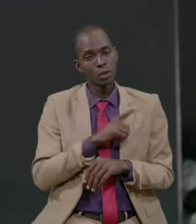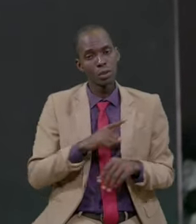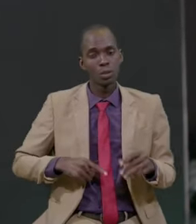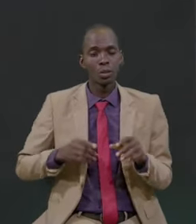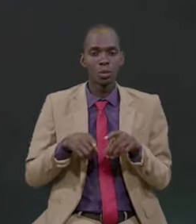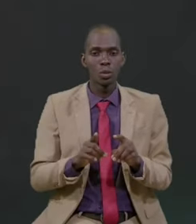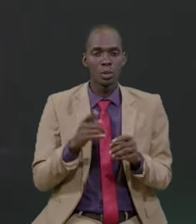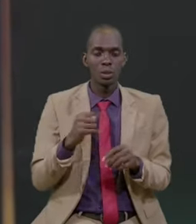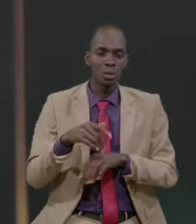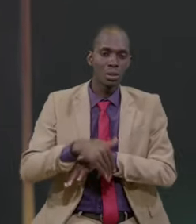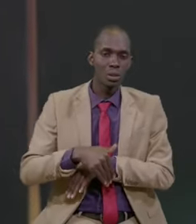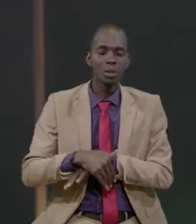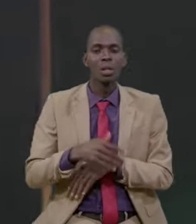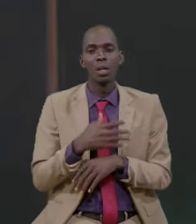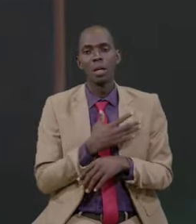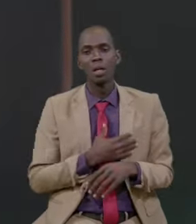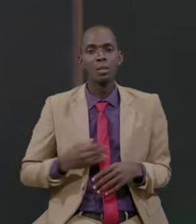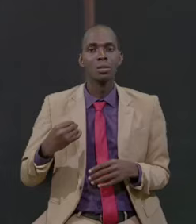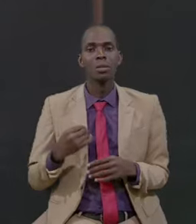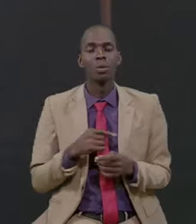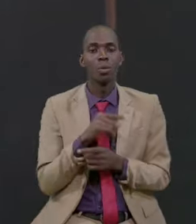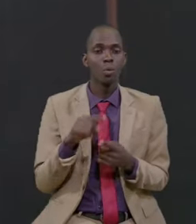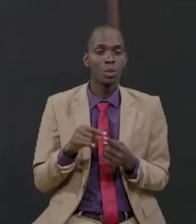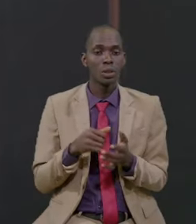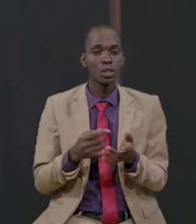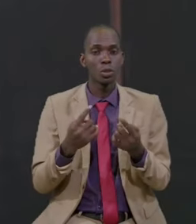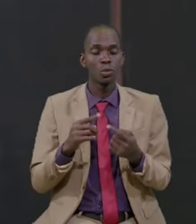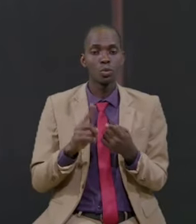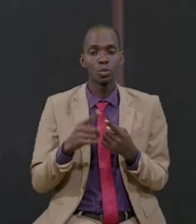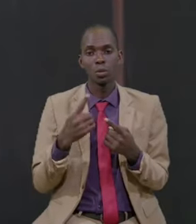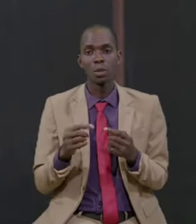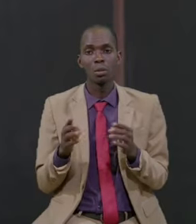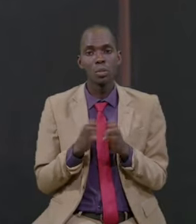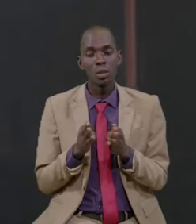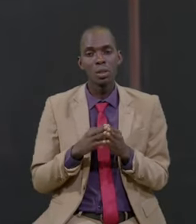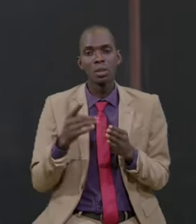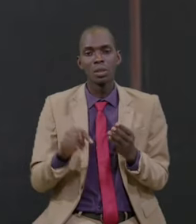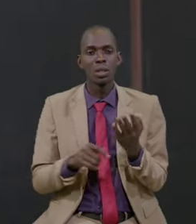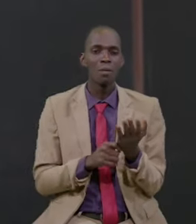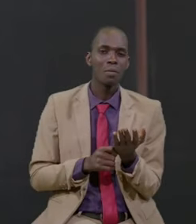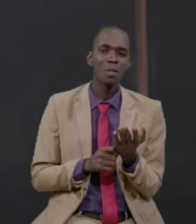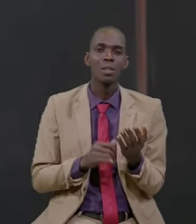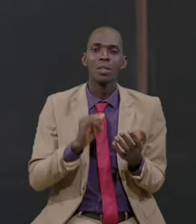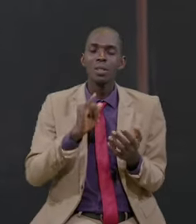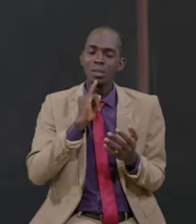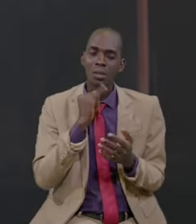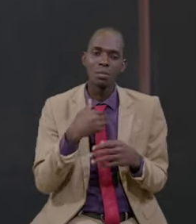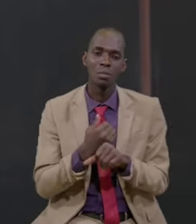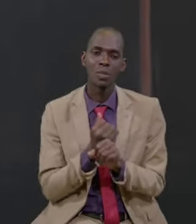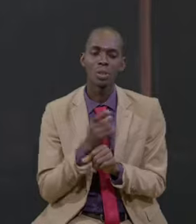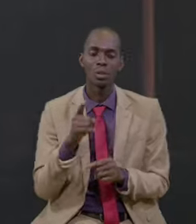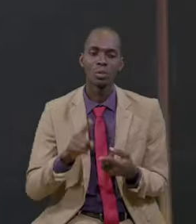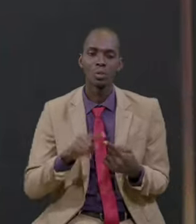dans la nuit et qui n'ont pas dormi à temps. Et quand ils viennent à la réunion, la chair réclame du repos. Donne-moi